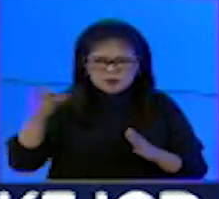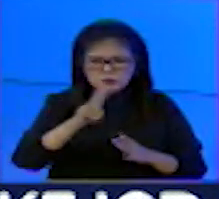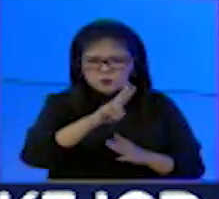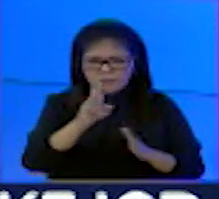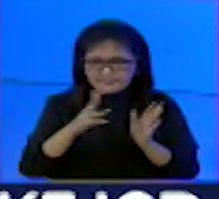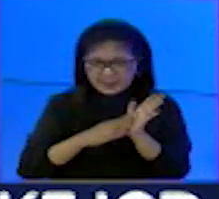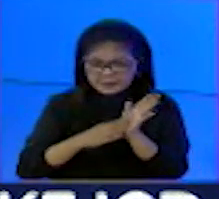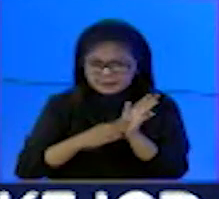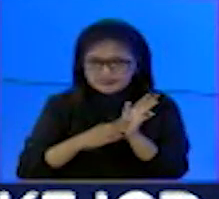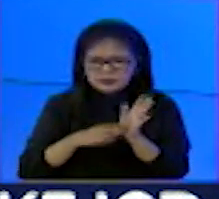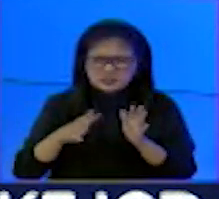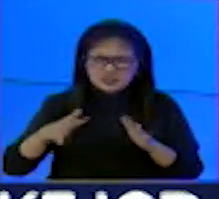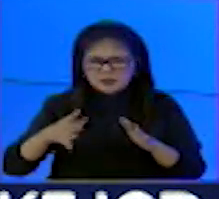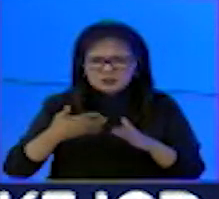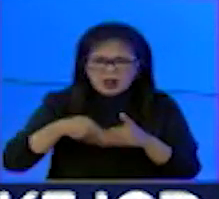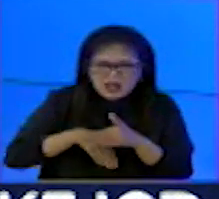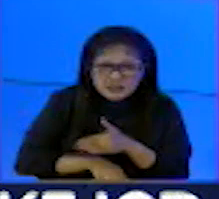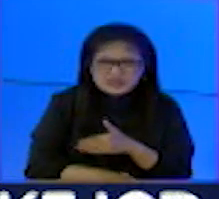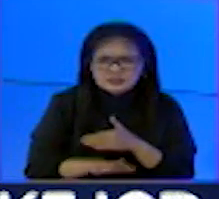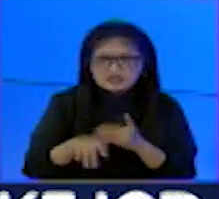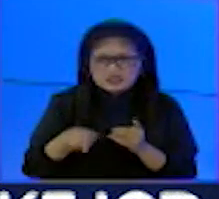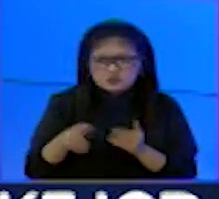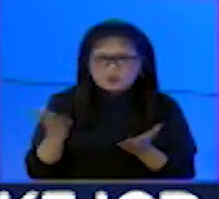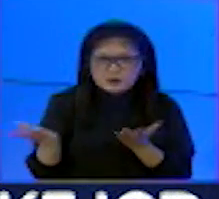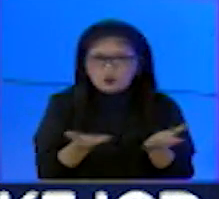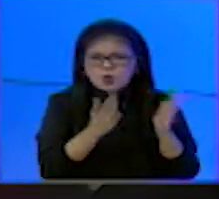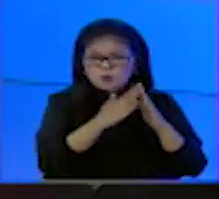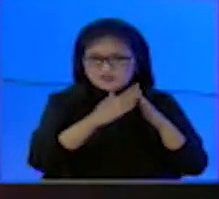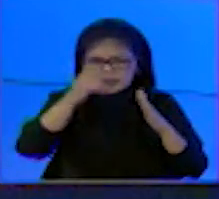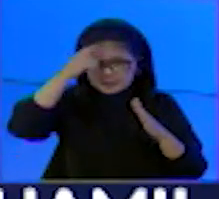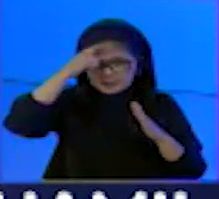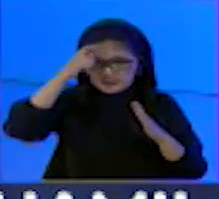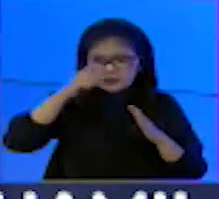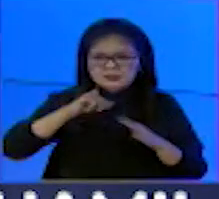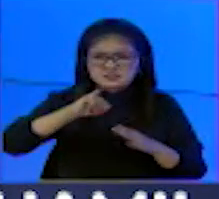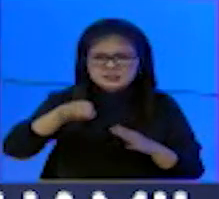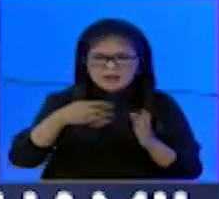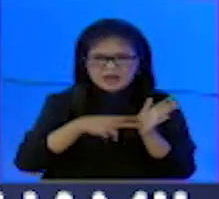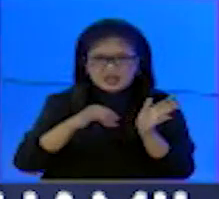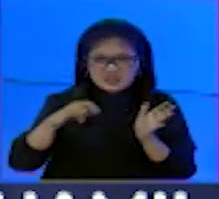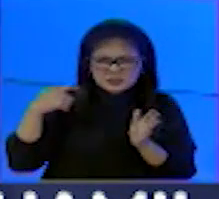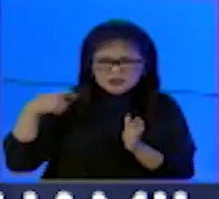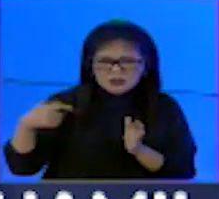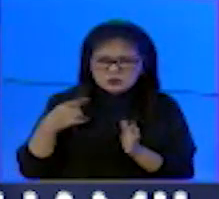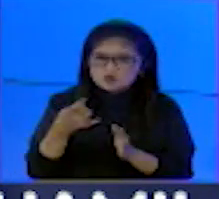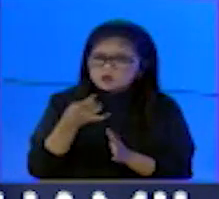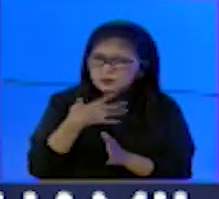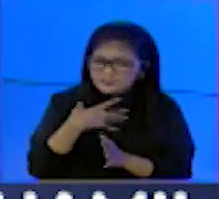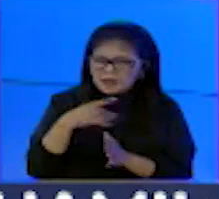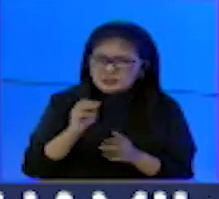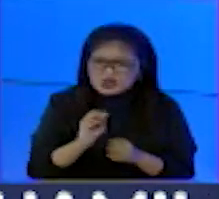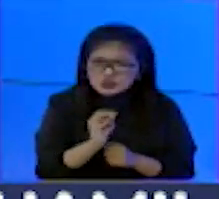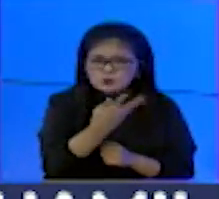tanda akan melahirkan. Saat dibawa ke IGD Rumah Sakit Jenderal Sudirman, Bukit Tinggi, Sri menjalani sejumlah prosedur pencegahan